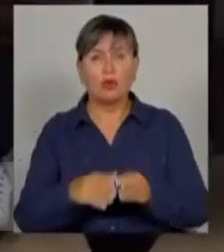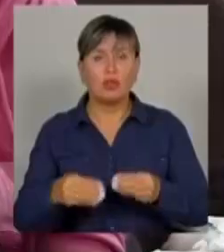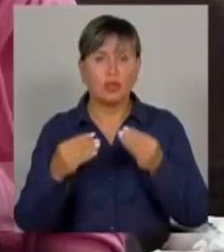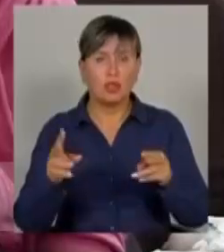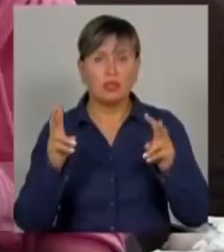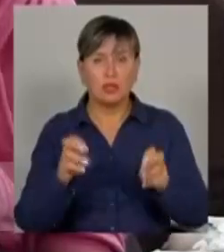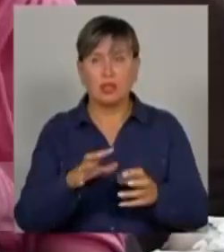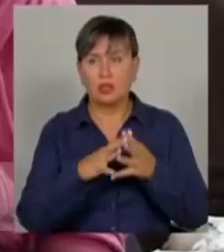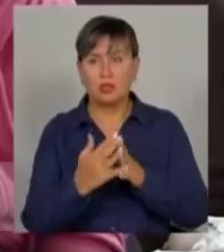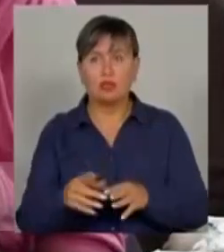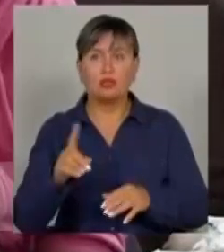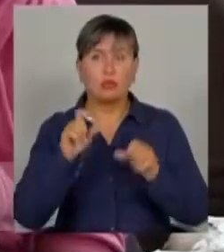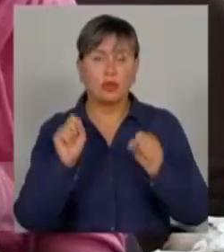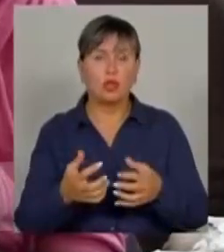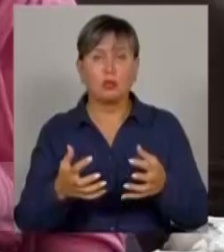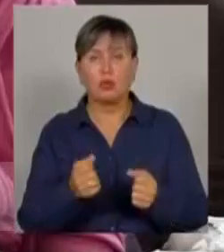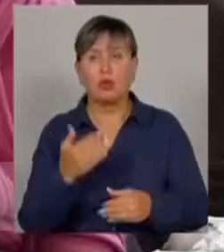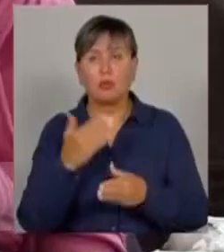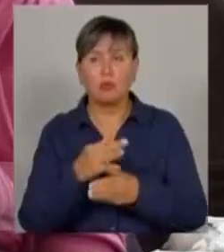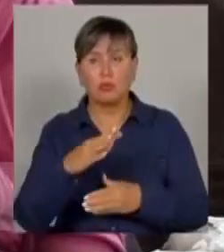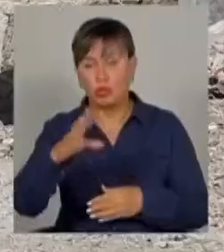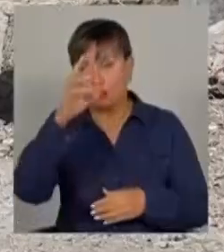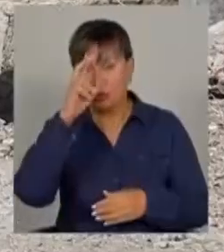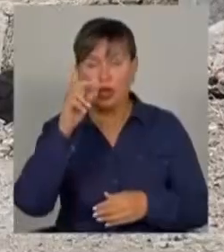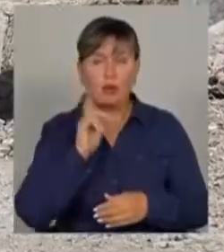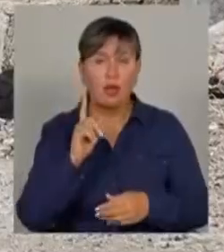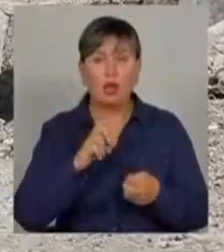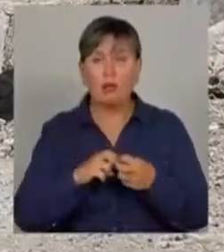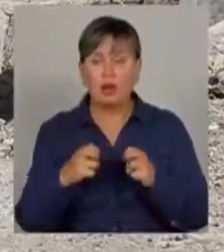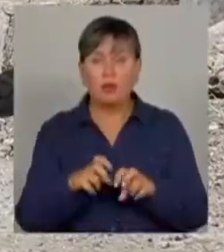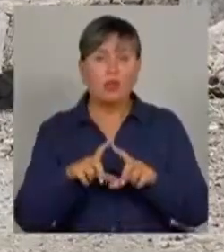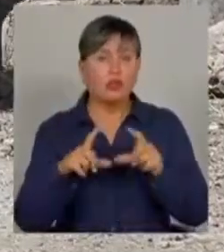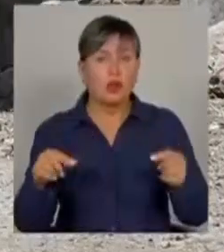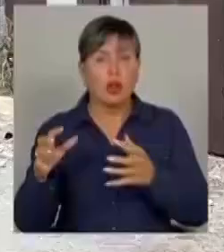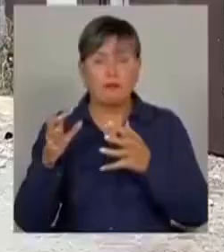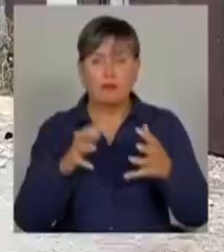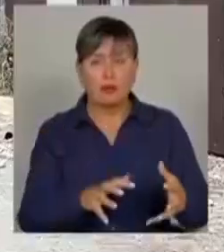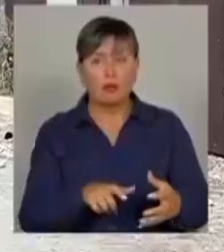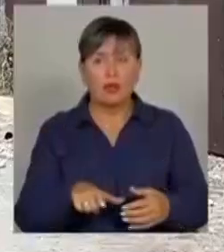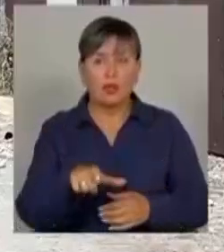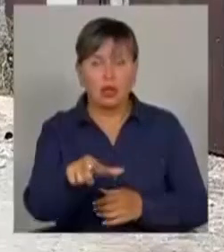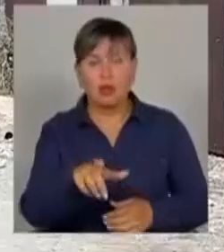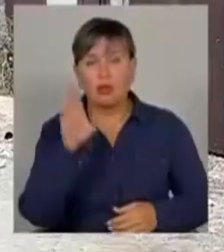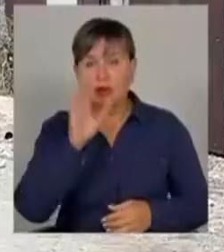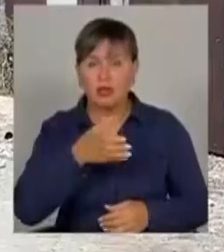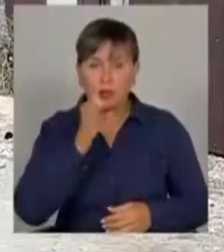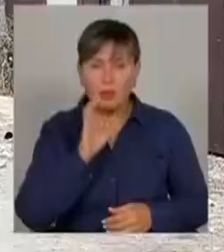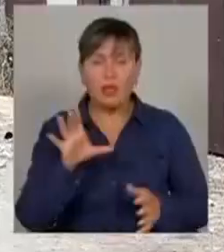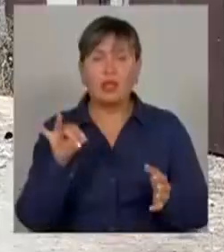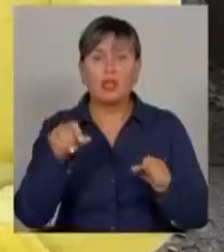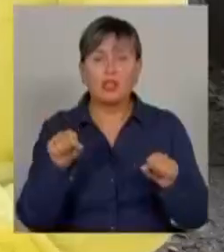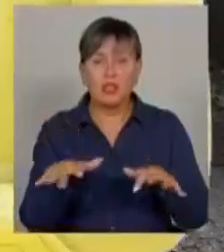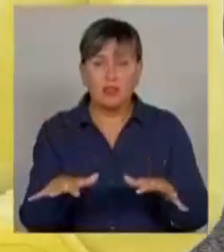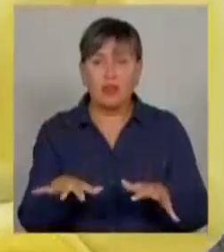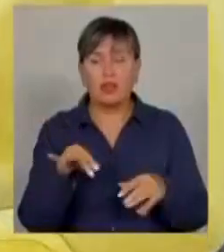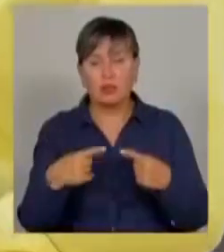статус села, чтобы они могли получить помощь от государства. Пока же проблемы со школьными автобусами, дорогами, питьевой водой, электричеством